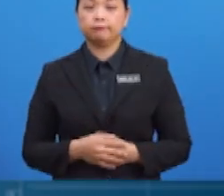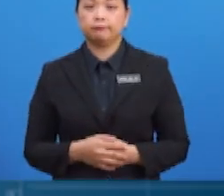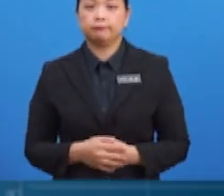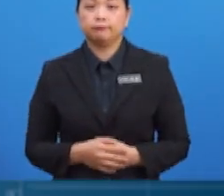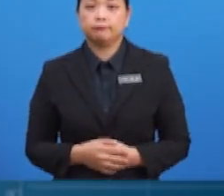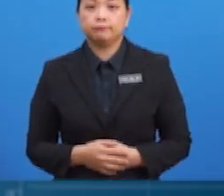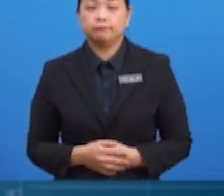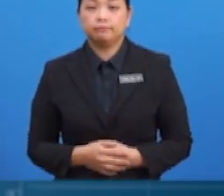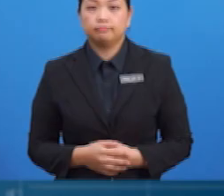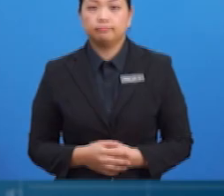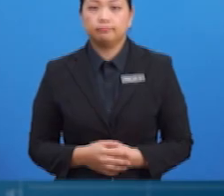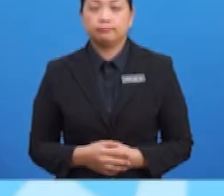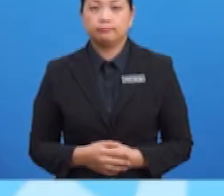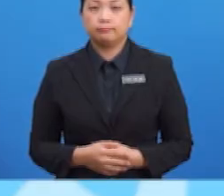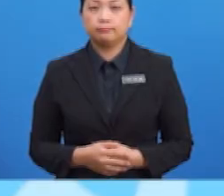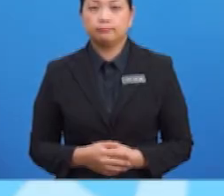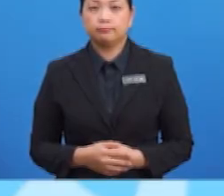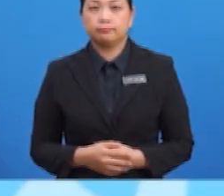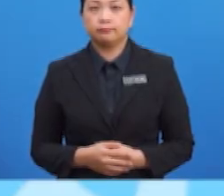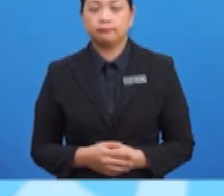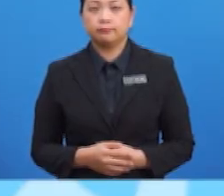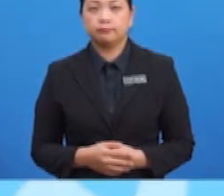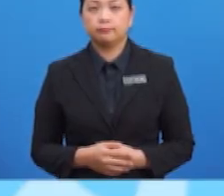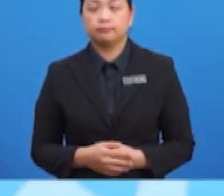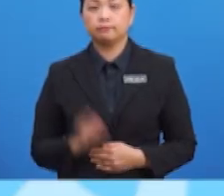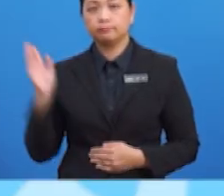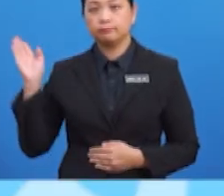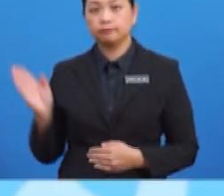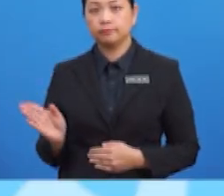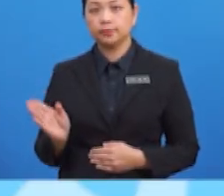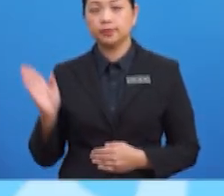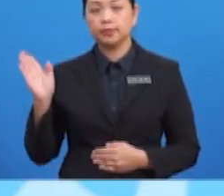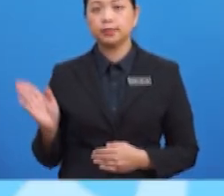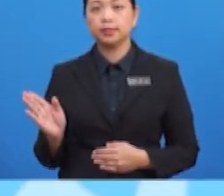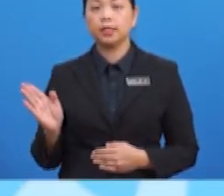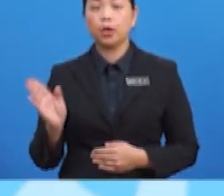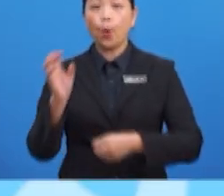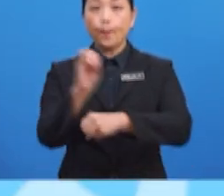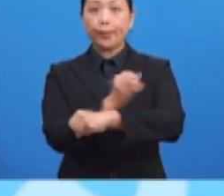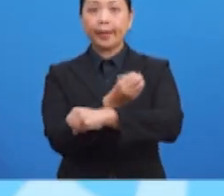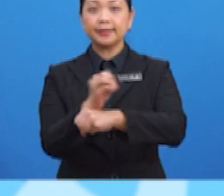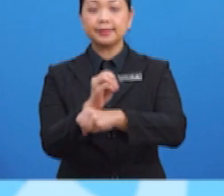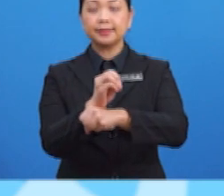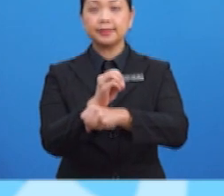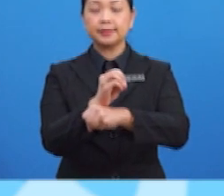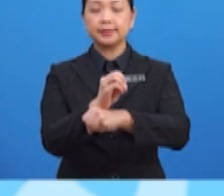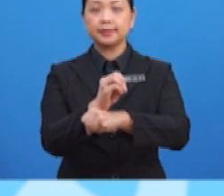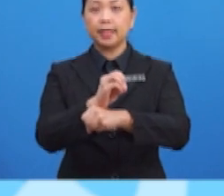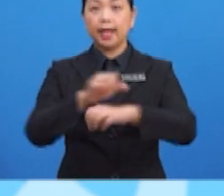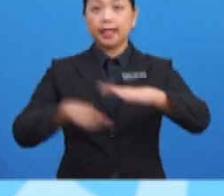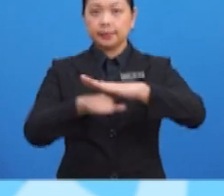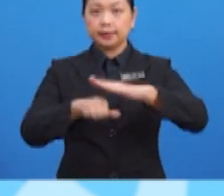Murid-murid, ini adalah mekanisme operasi asas sistem gear pada gerudi tangan.